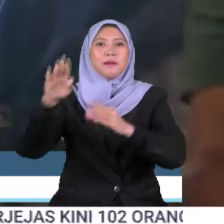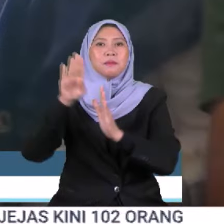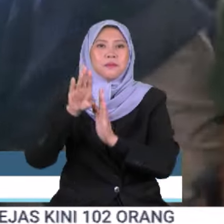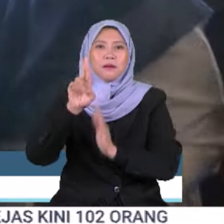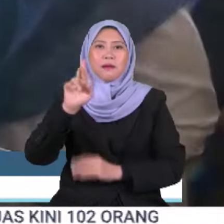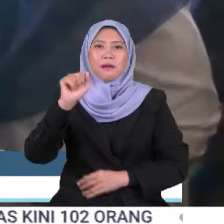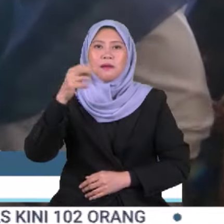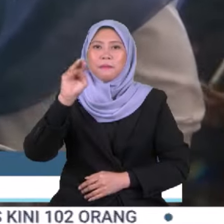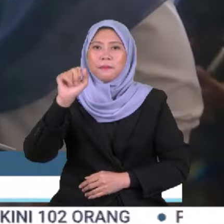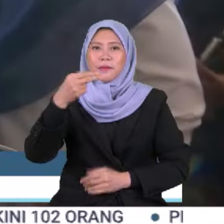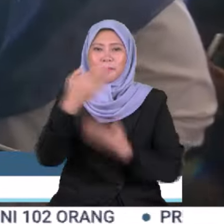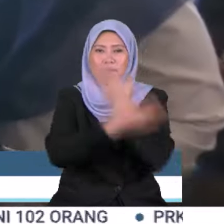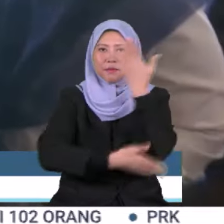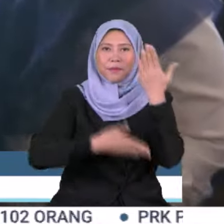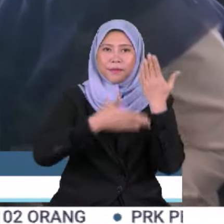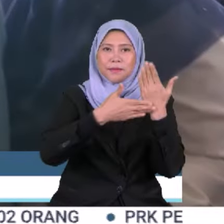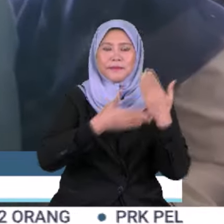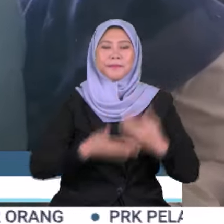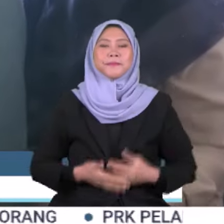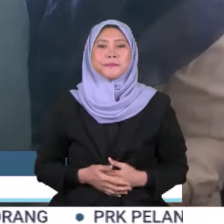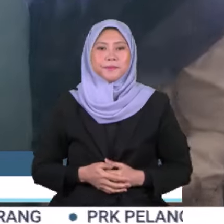negara.